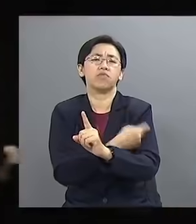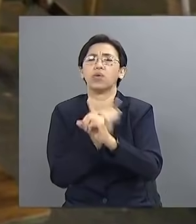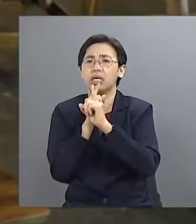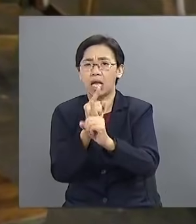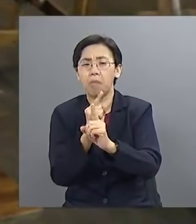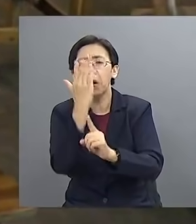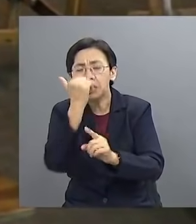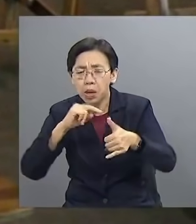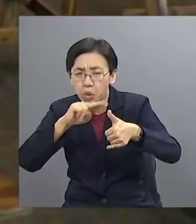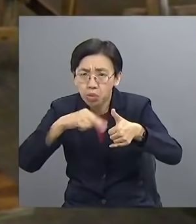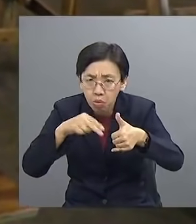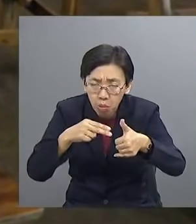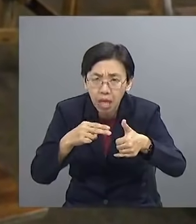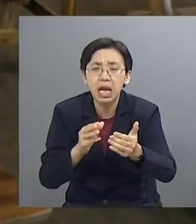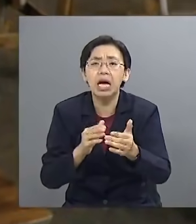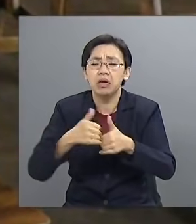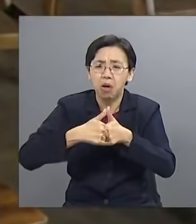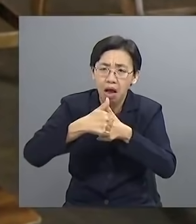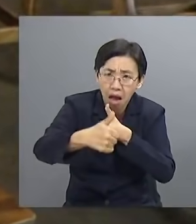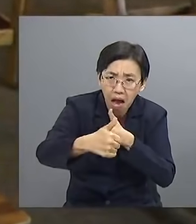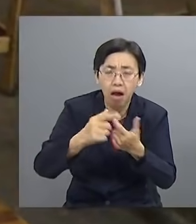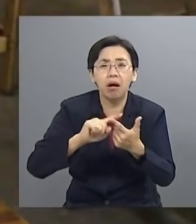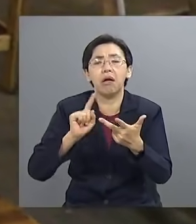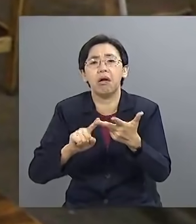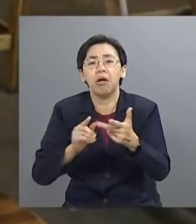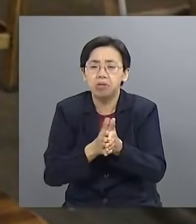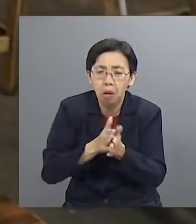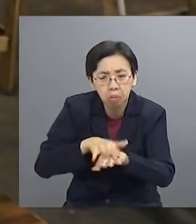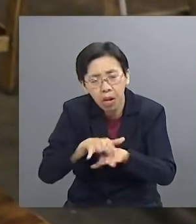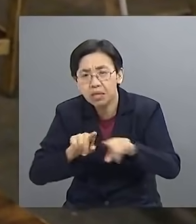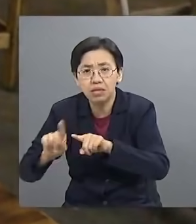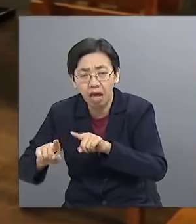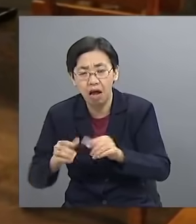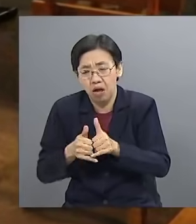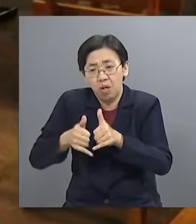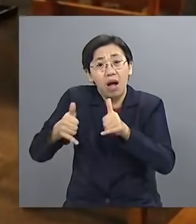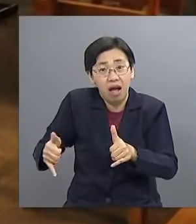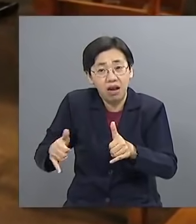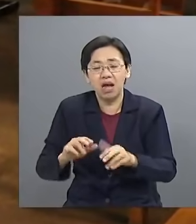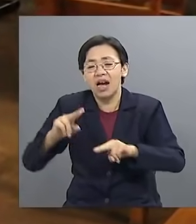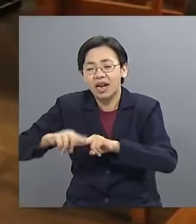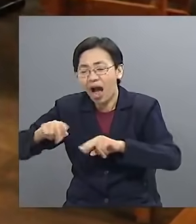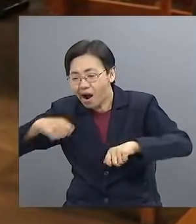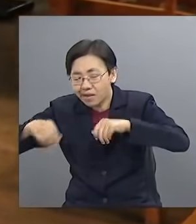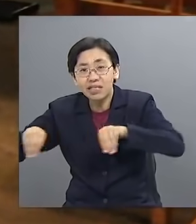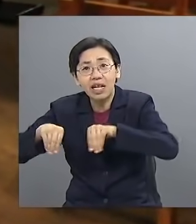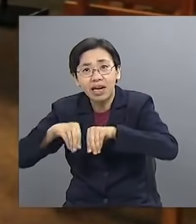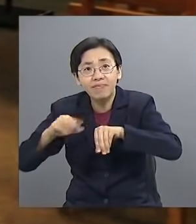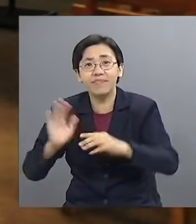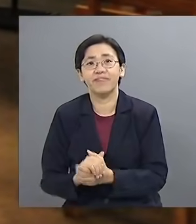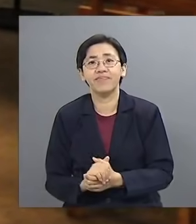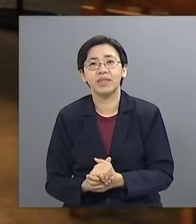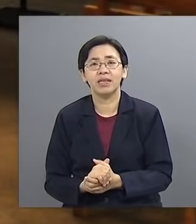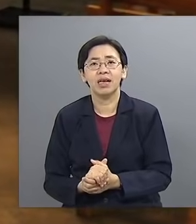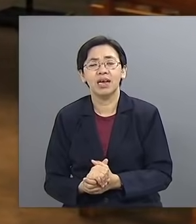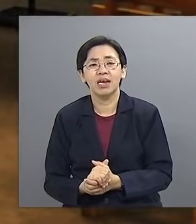โควิดอย่างเข้มข้นเลยนะคะเรื่องของการเว้นระยะห่างไม่ให้มานั่งกินใกล้ๆแผงอะไรแบบนี้คือต้องซื้อก